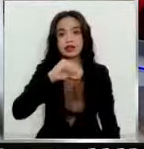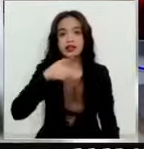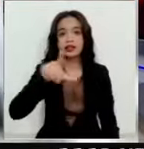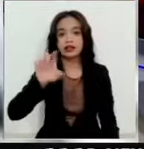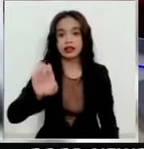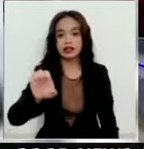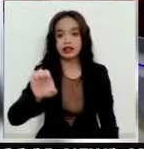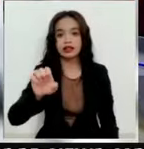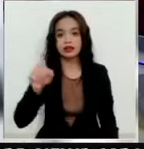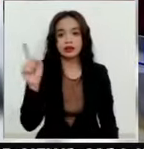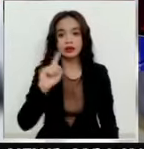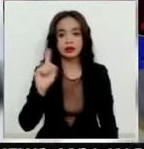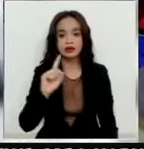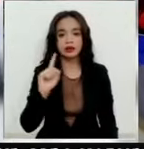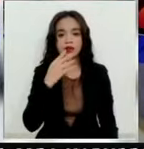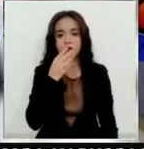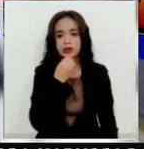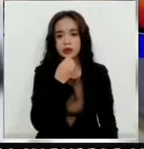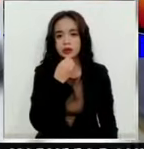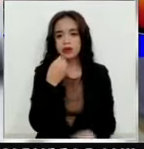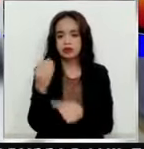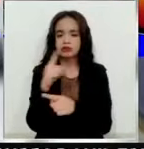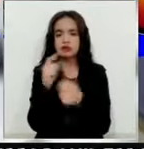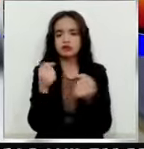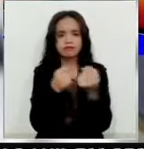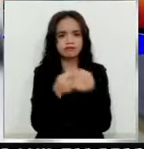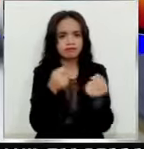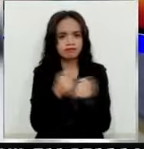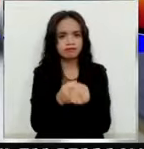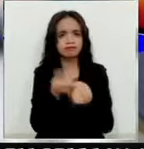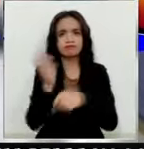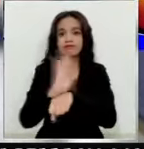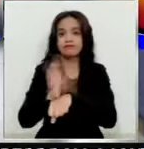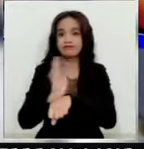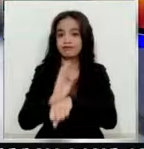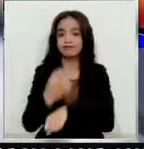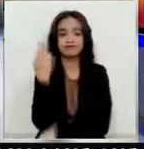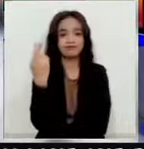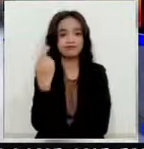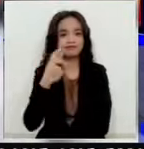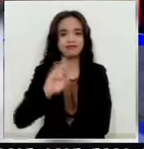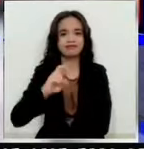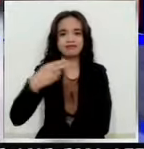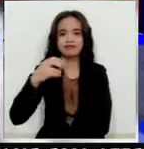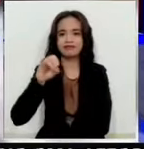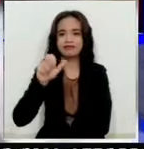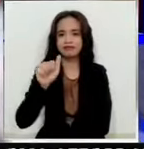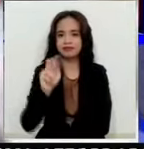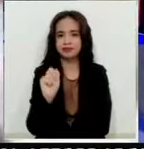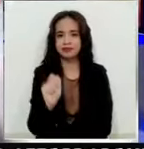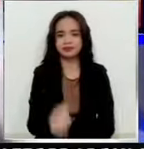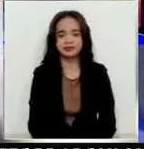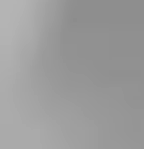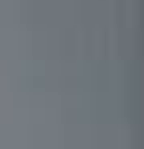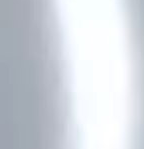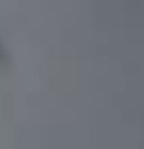bro na si Abraham. Todo support din siya sa pelikula na kanyang bestie na si Rian Ramos. Makichika kay Lars